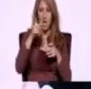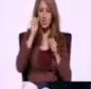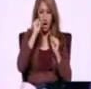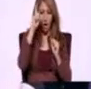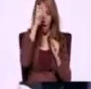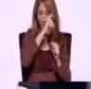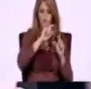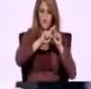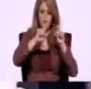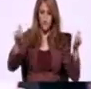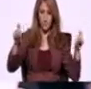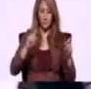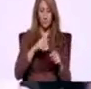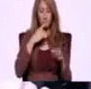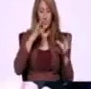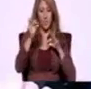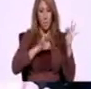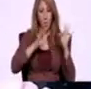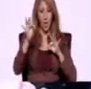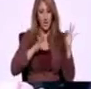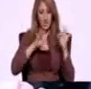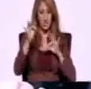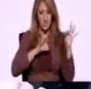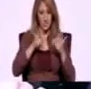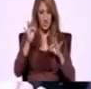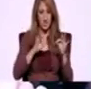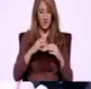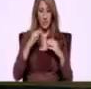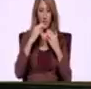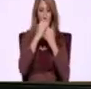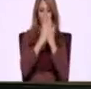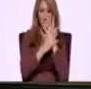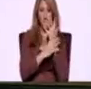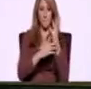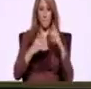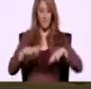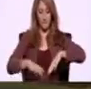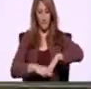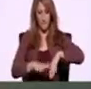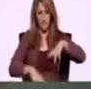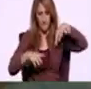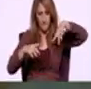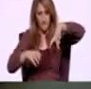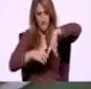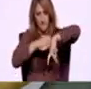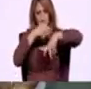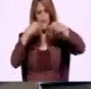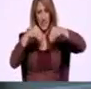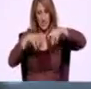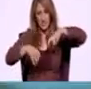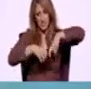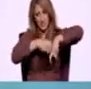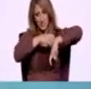تم الاتفاق مع المهندس أحمد غريب سنتر الهلال الأطراف الصناعية بتبني حالة كل شهر لتسليم